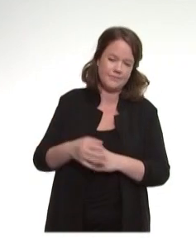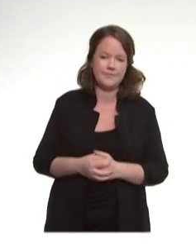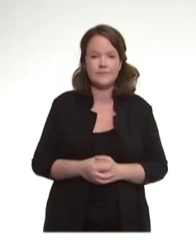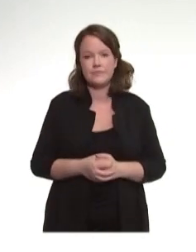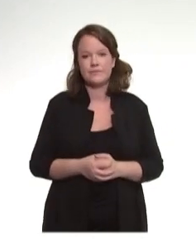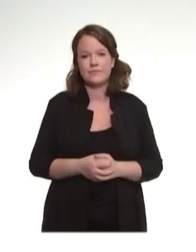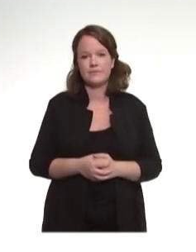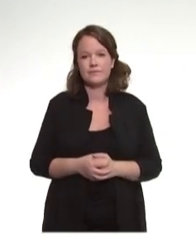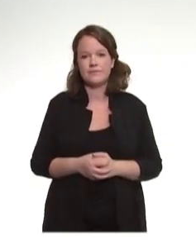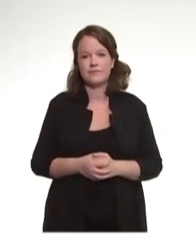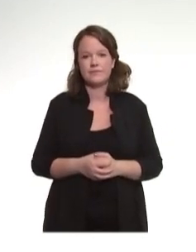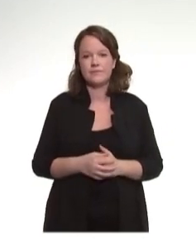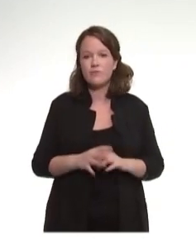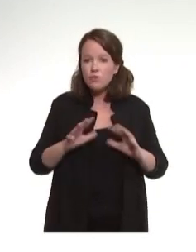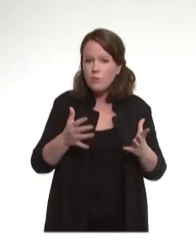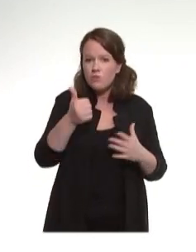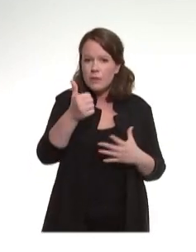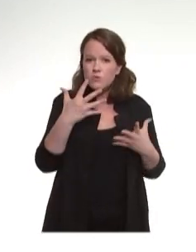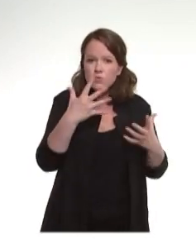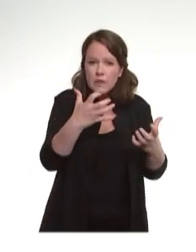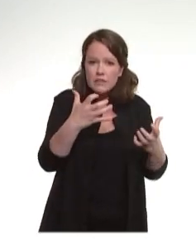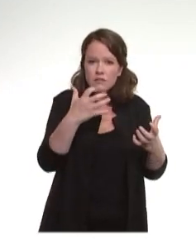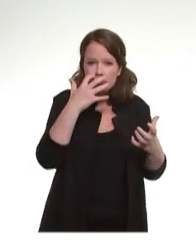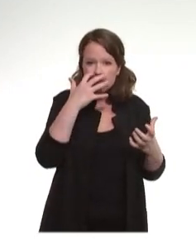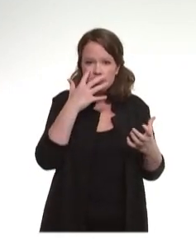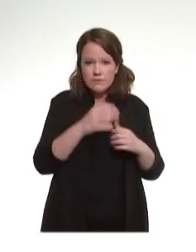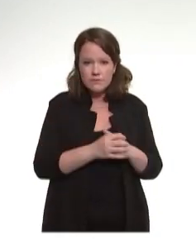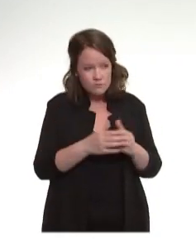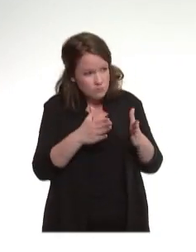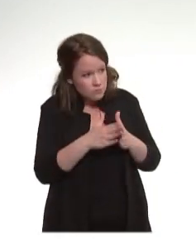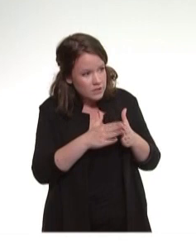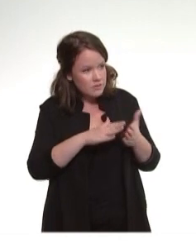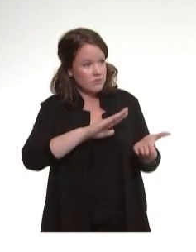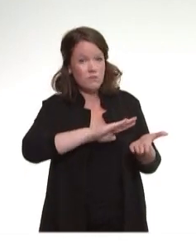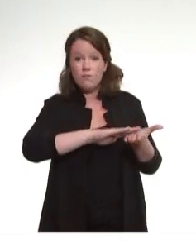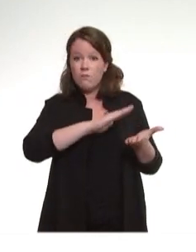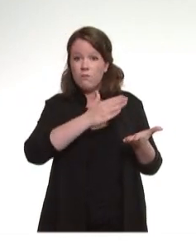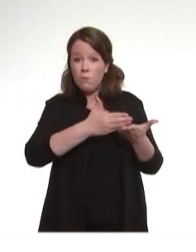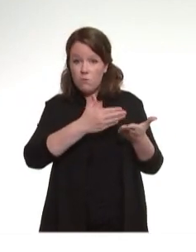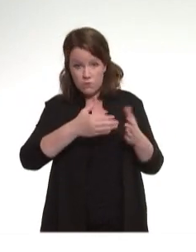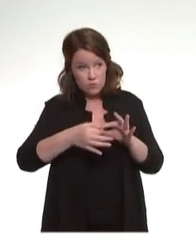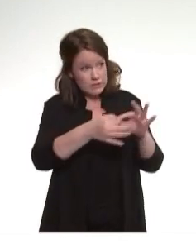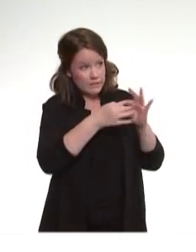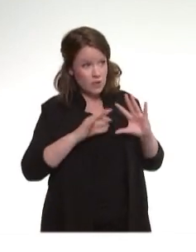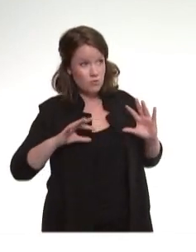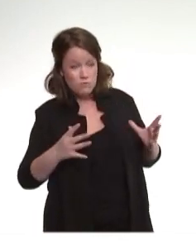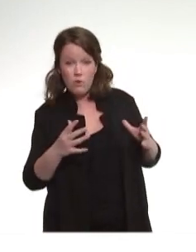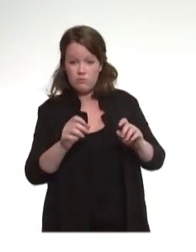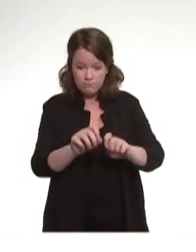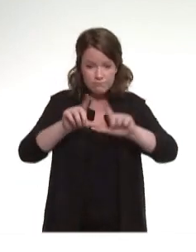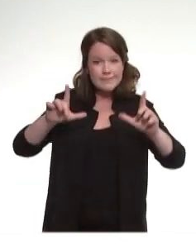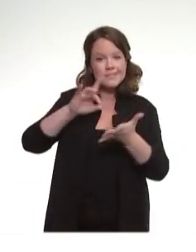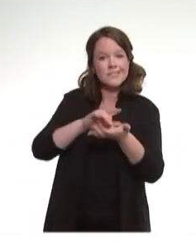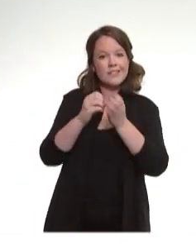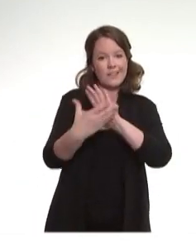rites et les dispositifs sont extrêmement simple il suffit de vous rendre sur le site impots.gouv.fr et